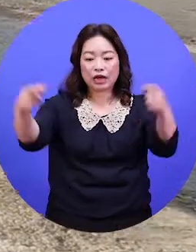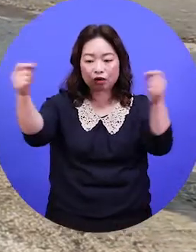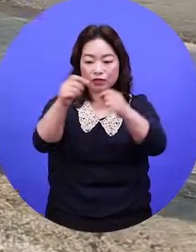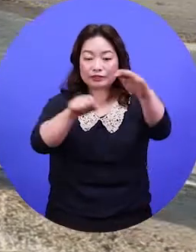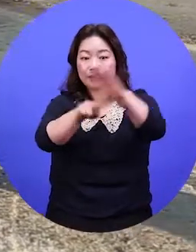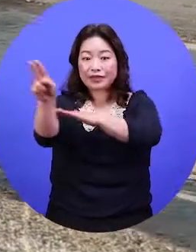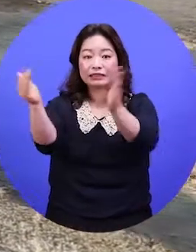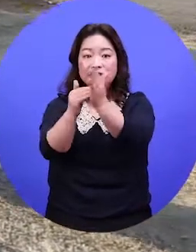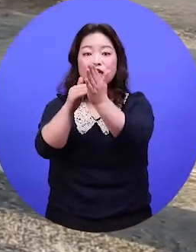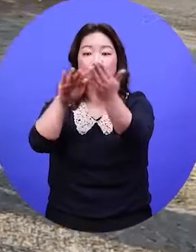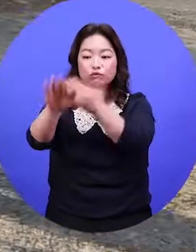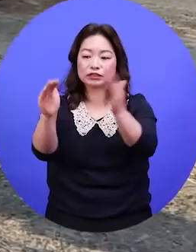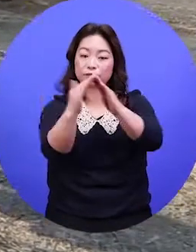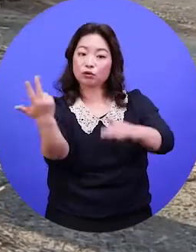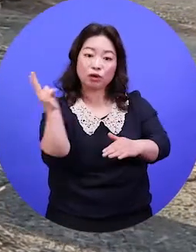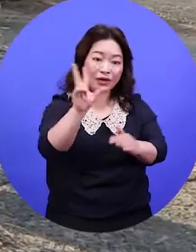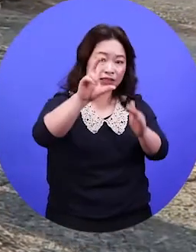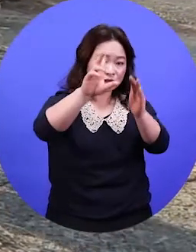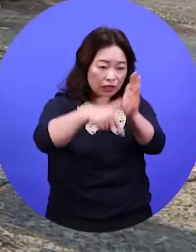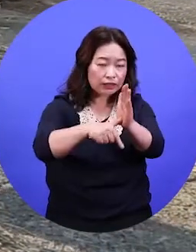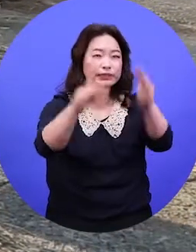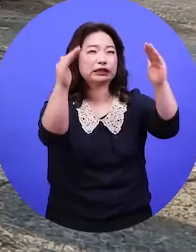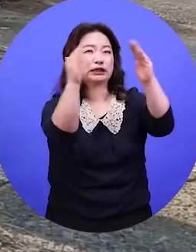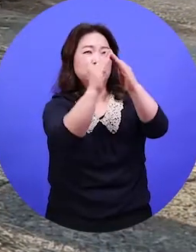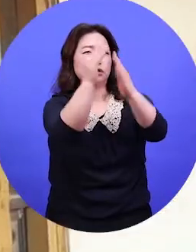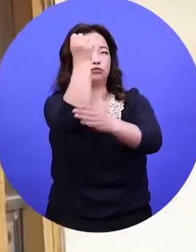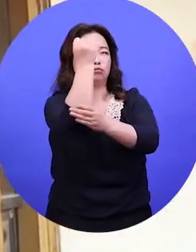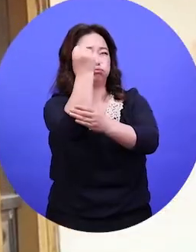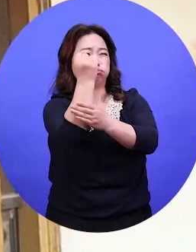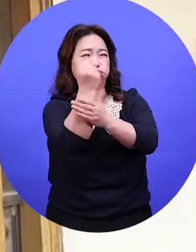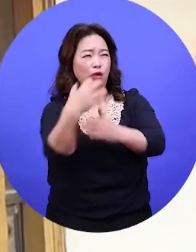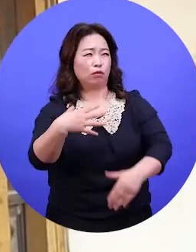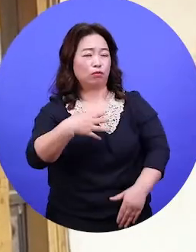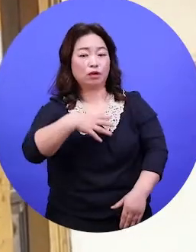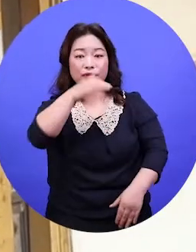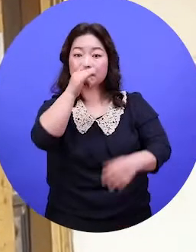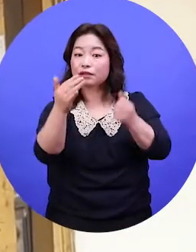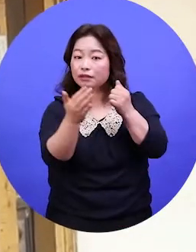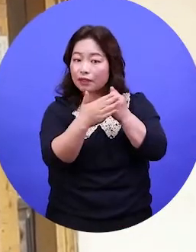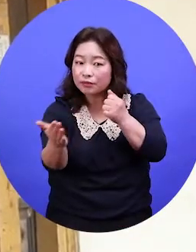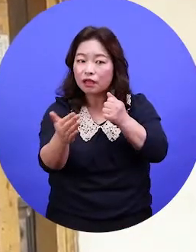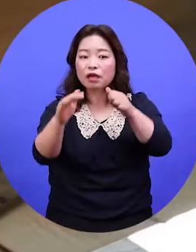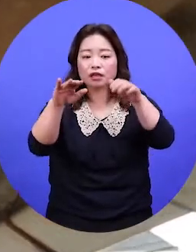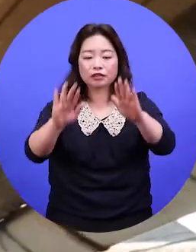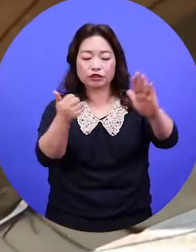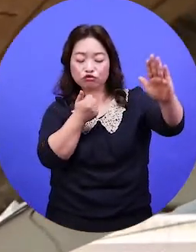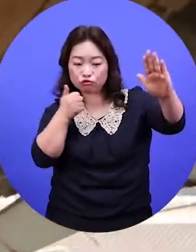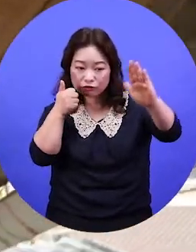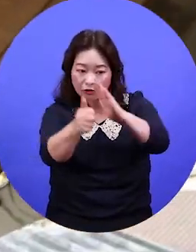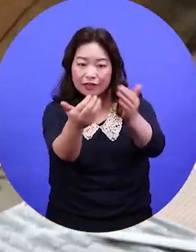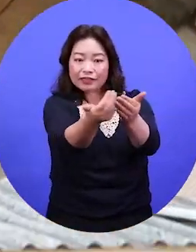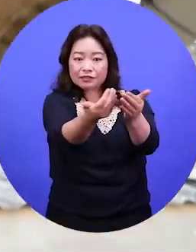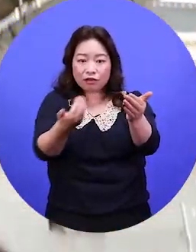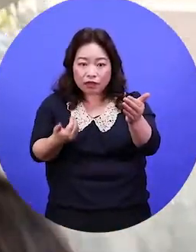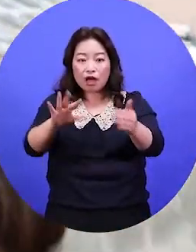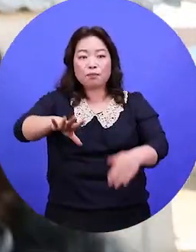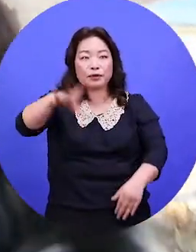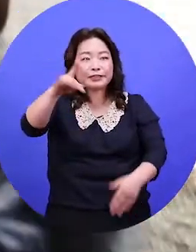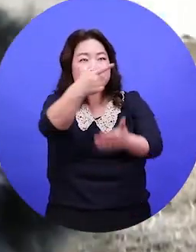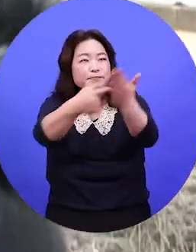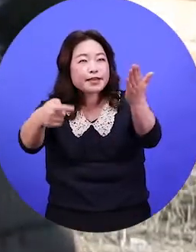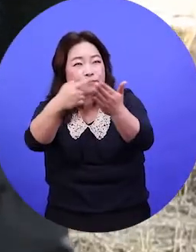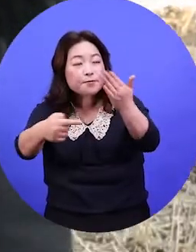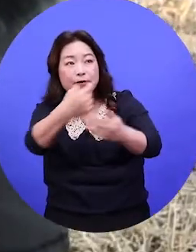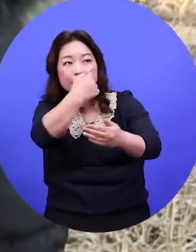대피 후 집으로 돌아온 경우 노후 주택 등은 안전에 위험이 있을 수 있으므로 출입하기 전 반드시 피해